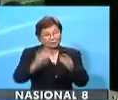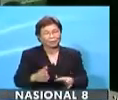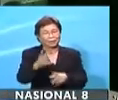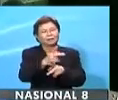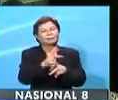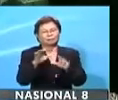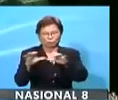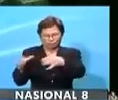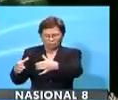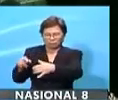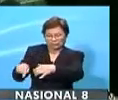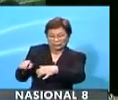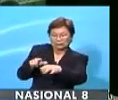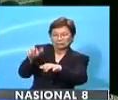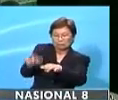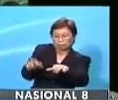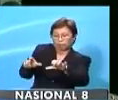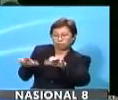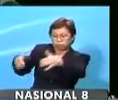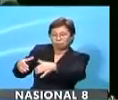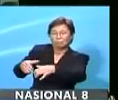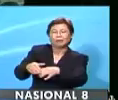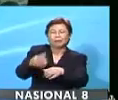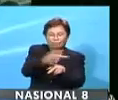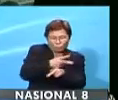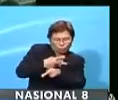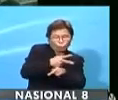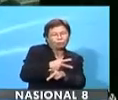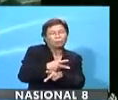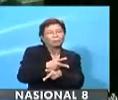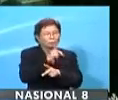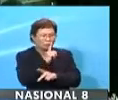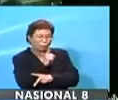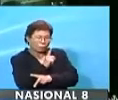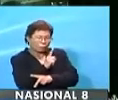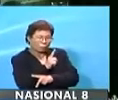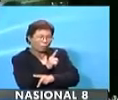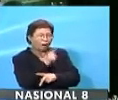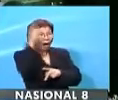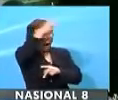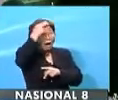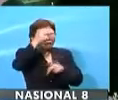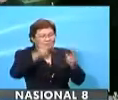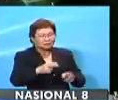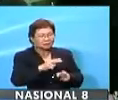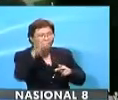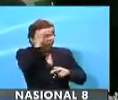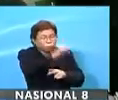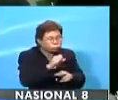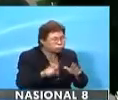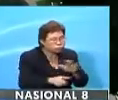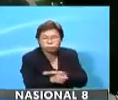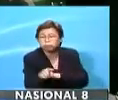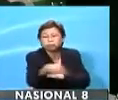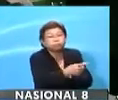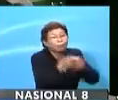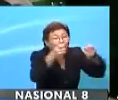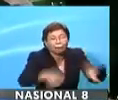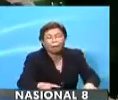pasukan peronda untuk memastikan bakal-bakal jemaah haji ini tidak sesasar daripada masjid dan mereka boleh balik semula